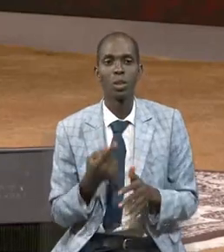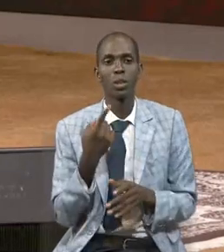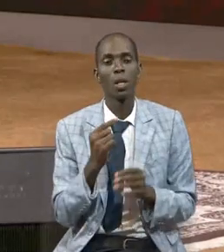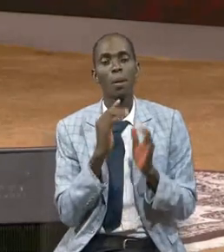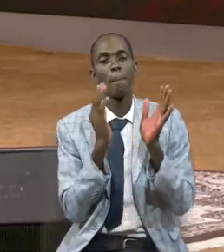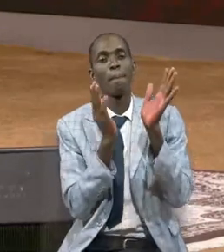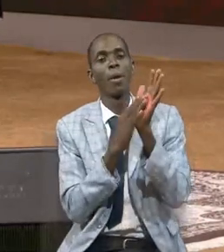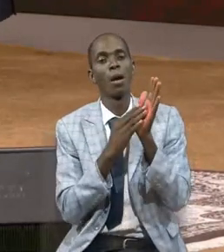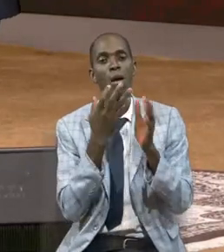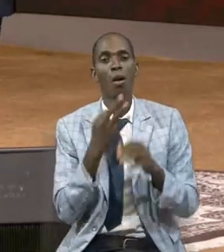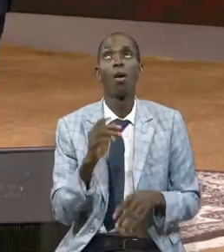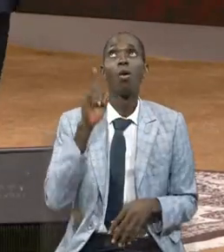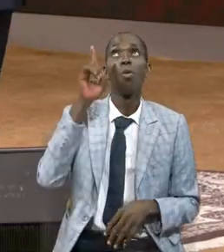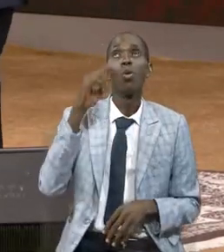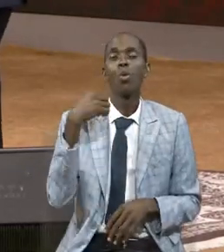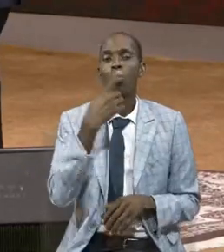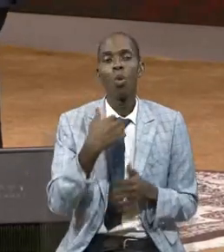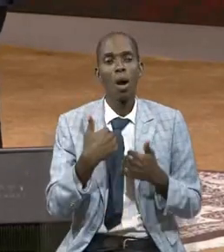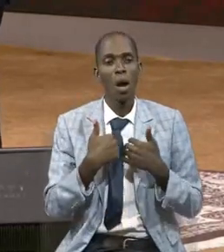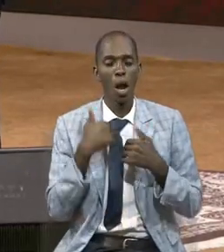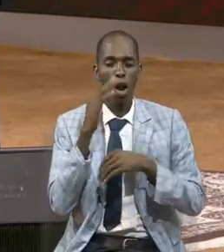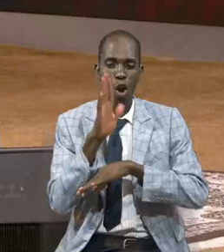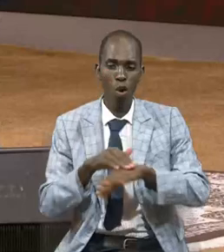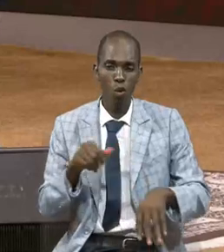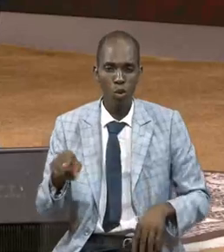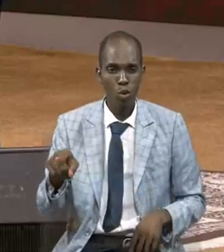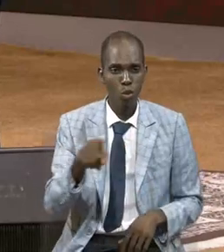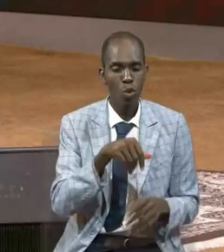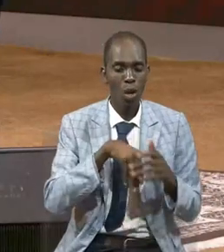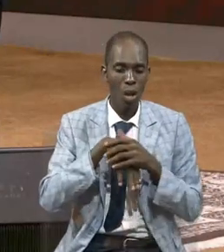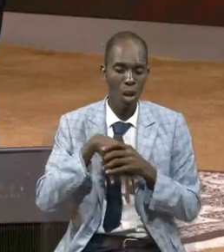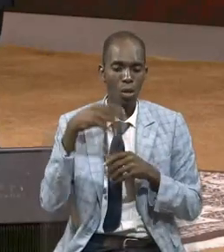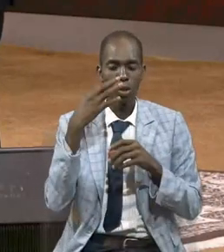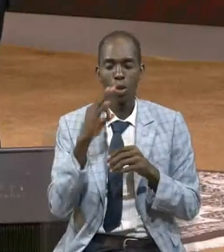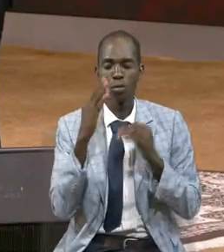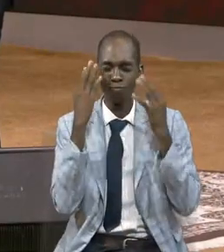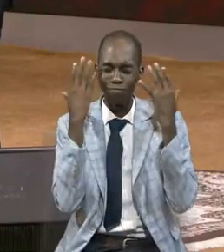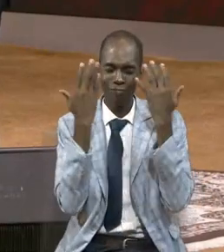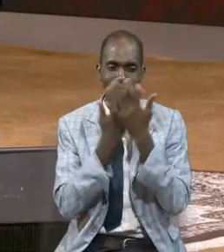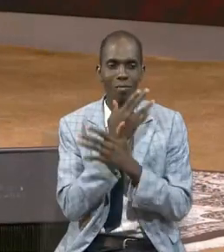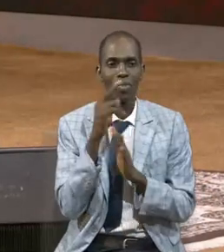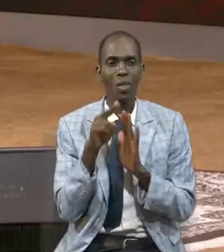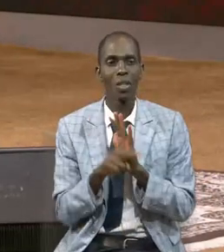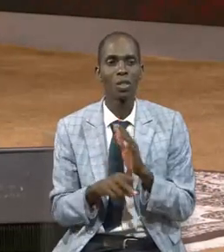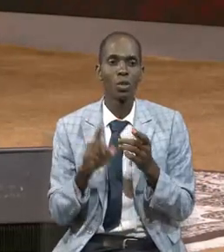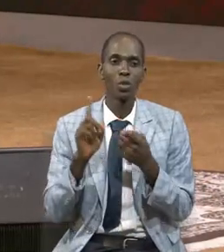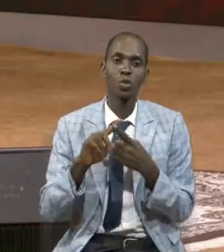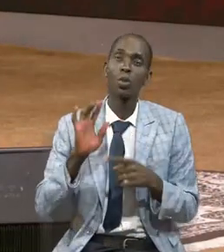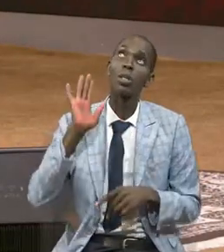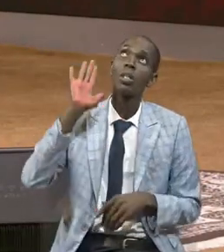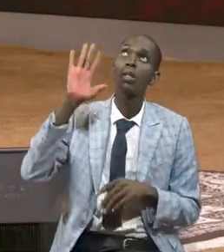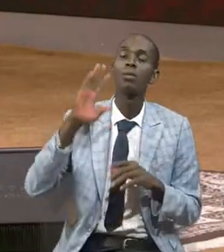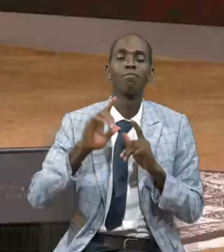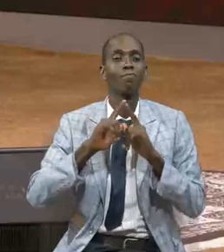annonciez les vertus de celui qui vous a appelé des ténèbres à